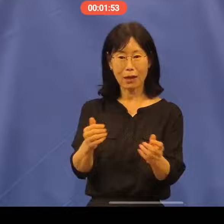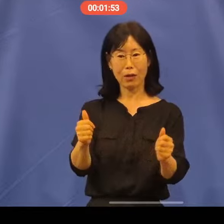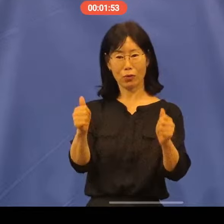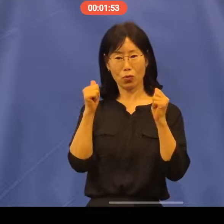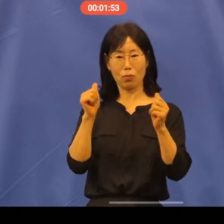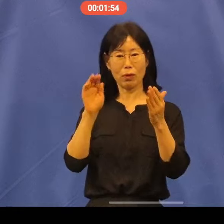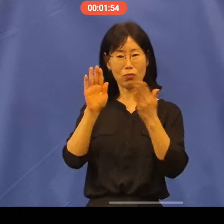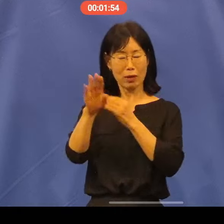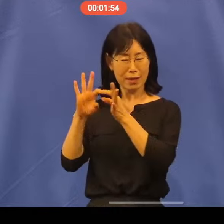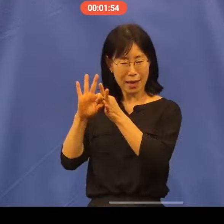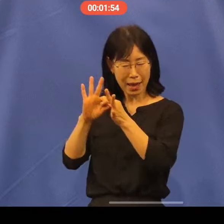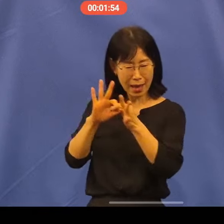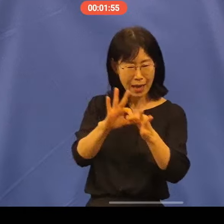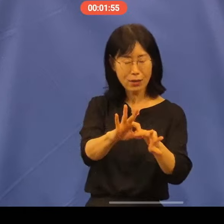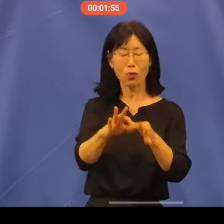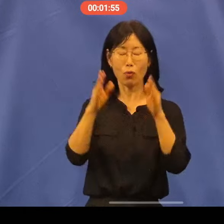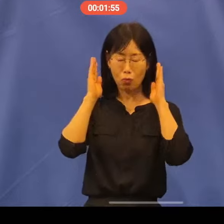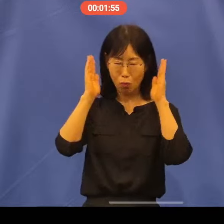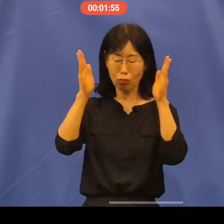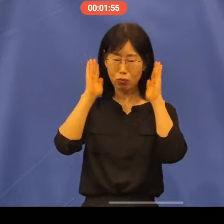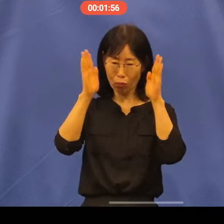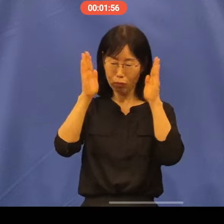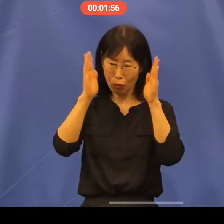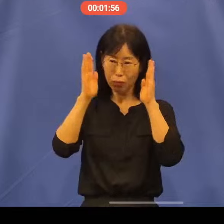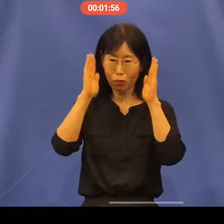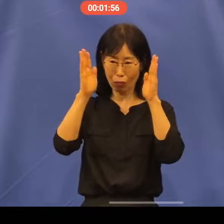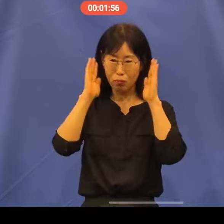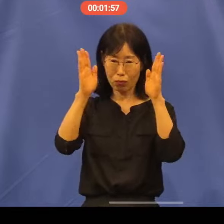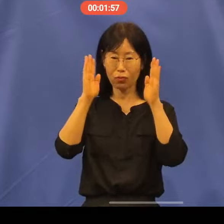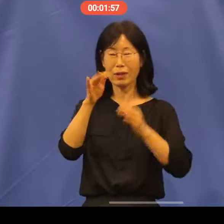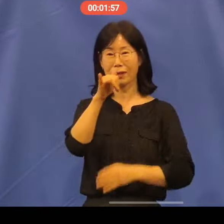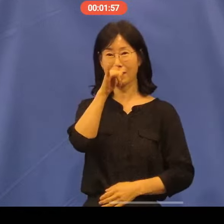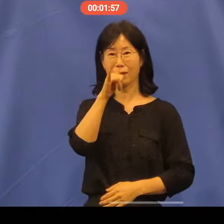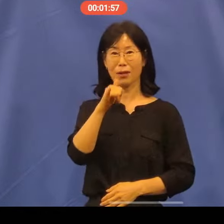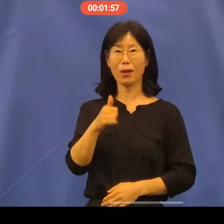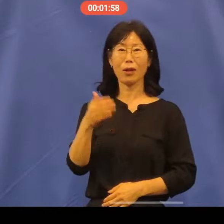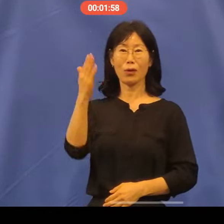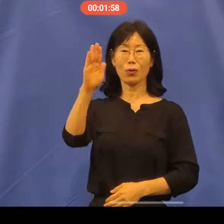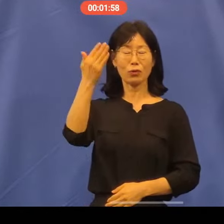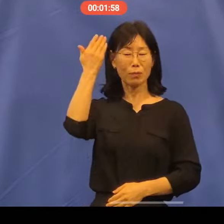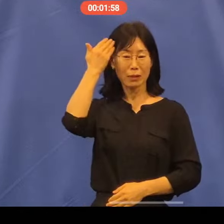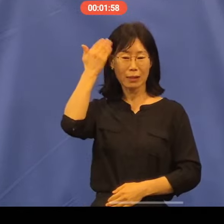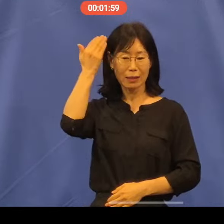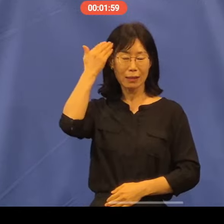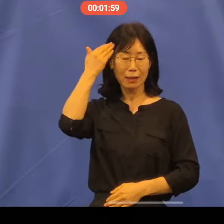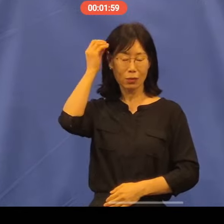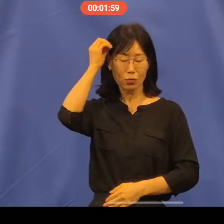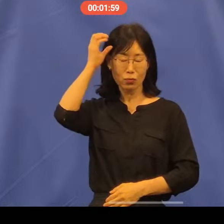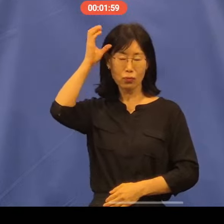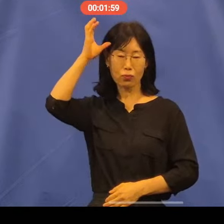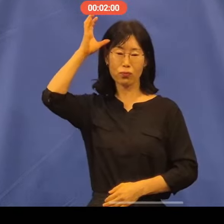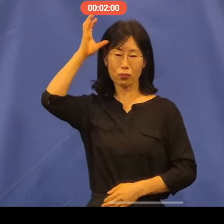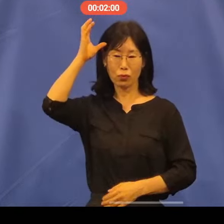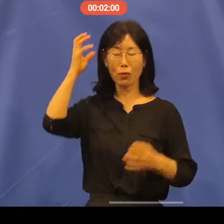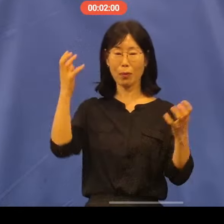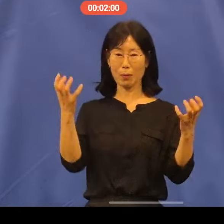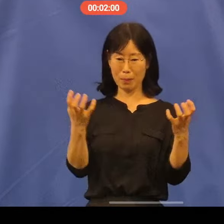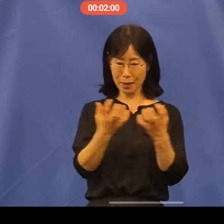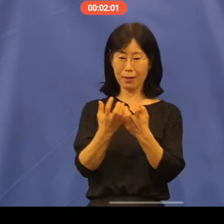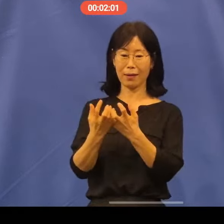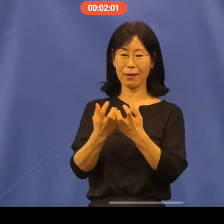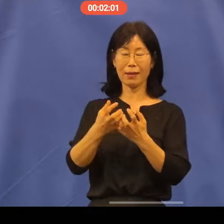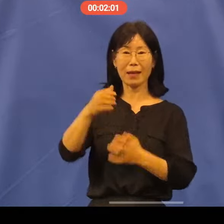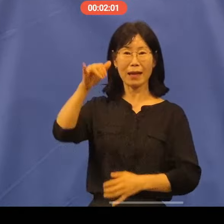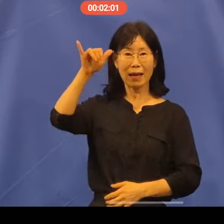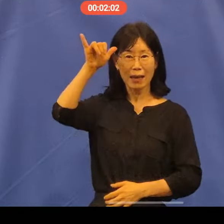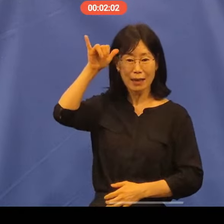굉장히 많이 해요. 우리는 많은 지식을 쌓고 있어요. 지식 폭주의 시대, 또 인공지능 시대, 챗 GPT 물으면